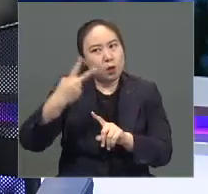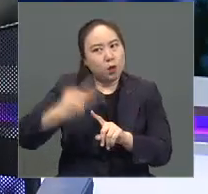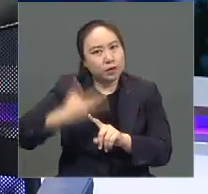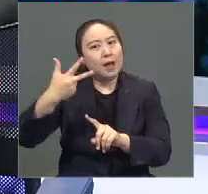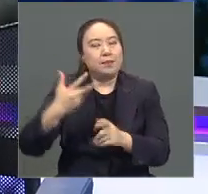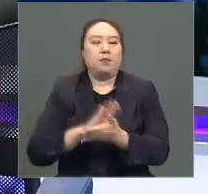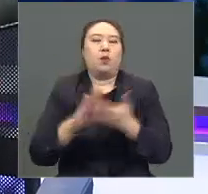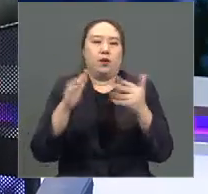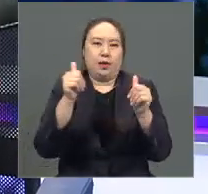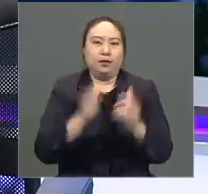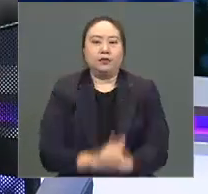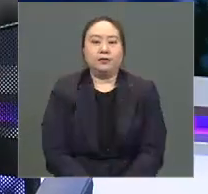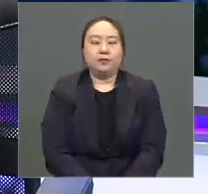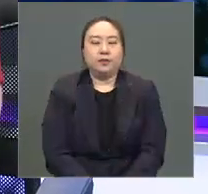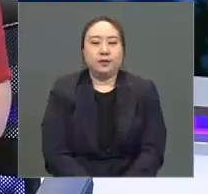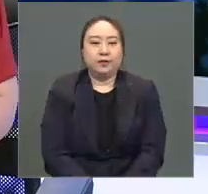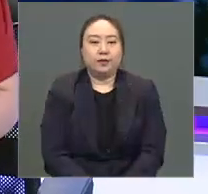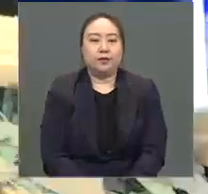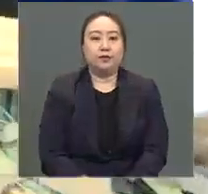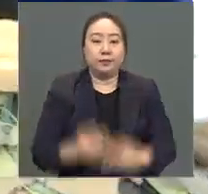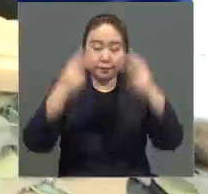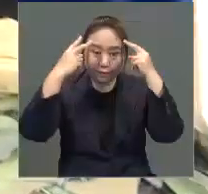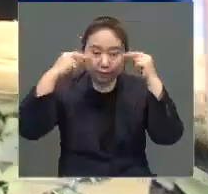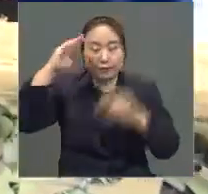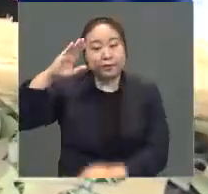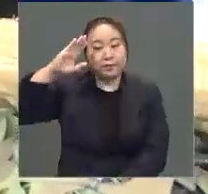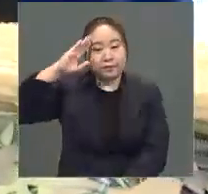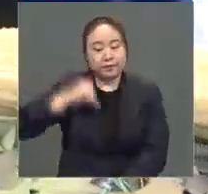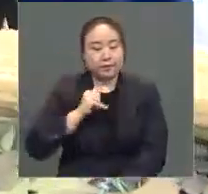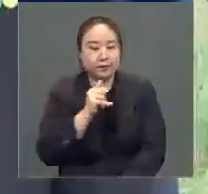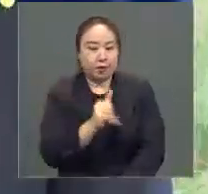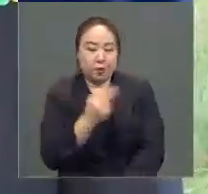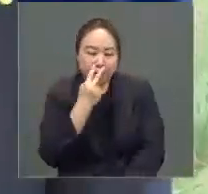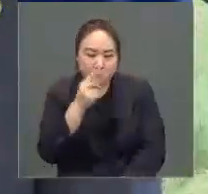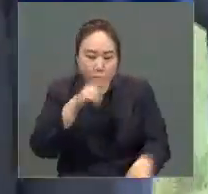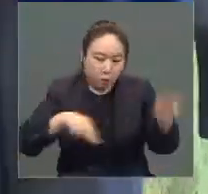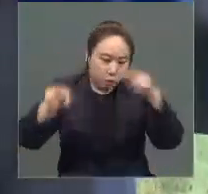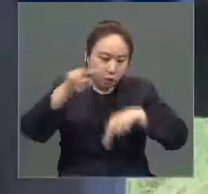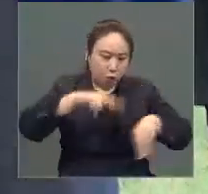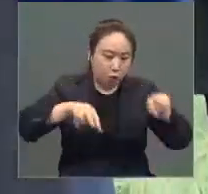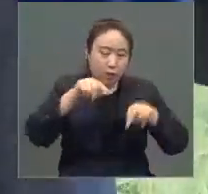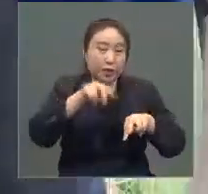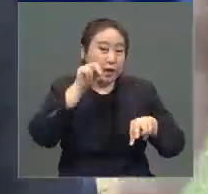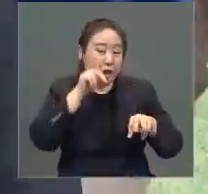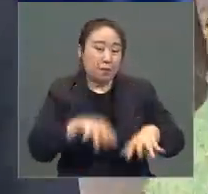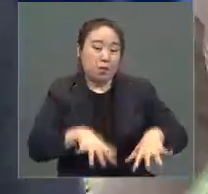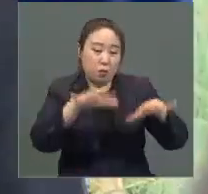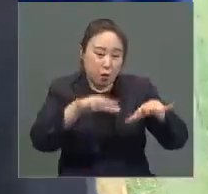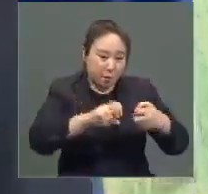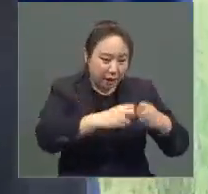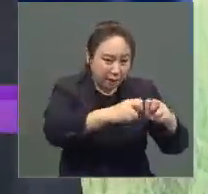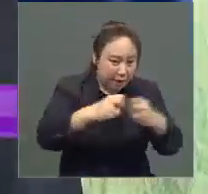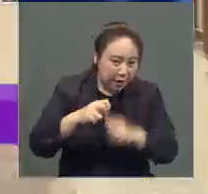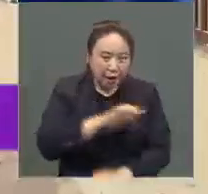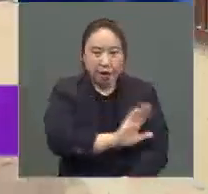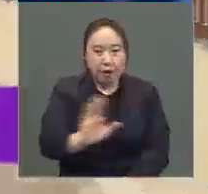จะเสร็จสมบูรณ์ค่ะพลเอกประยุทธ์จันทร์โอชานายกรัฐมนตรีท่านลงไปตรวจพื้นที่ความเสียหายจากเหตุอุทกภัยนะคะที่บริเวณ